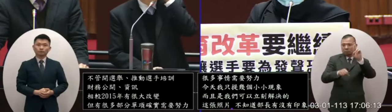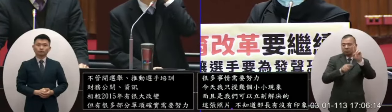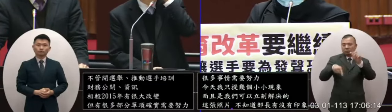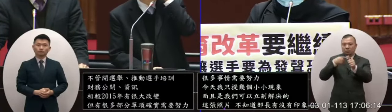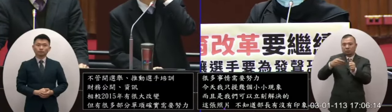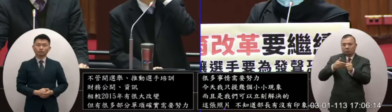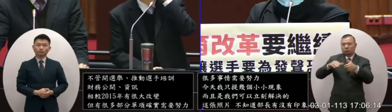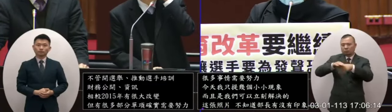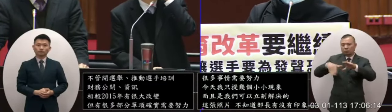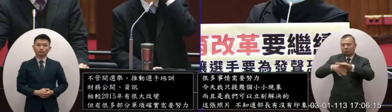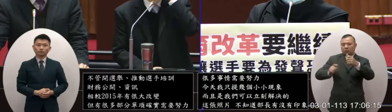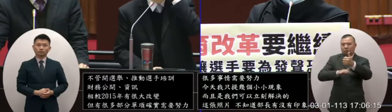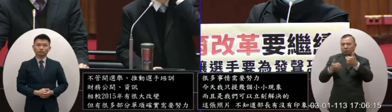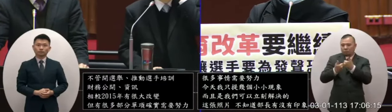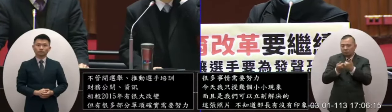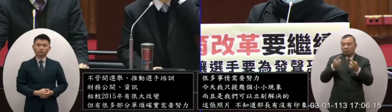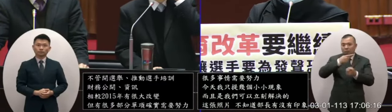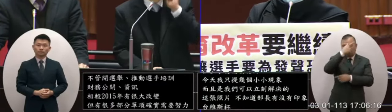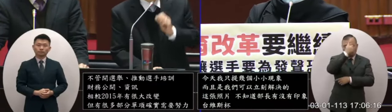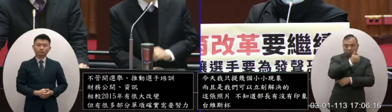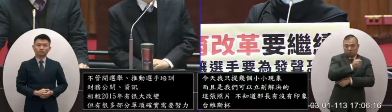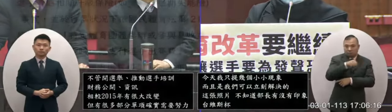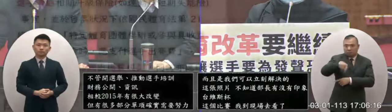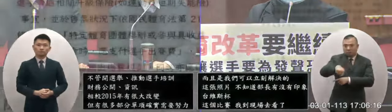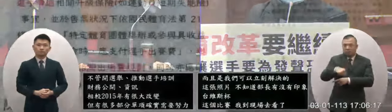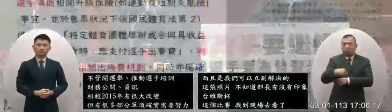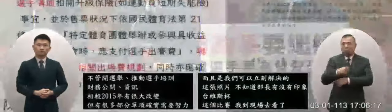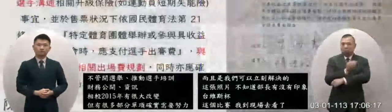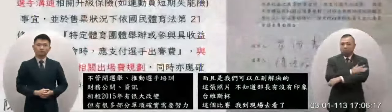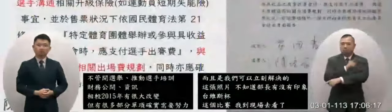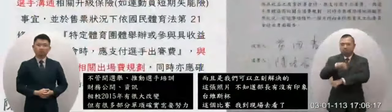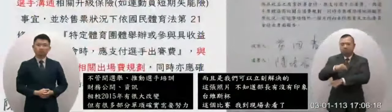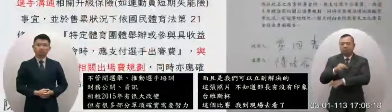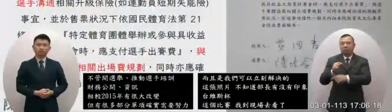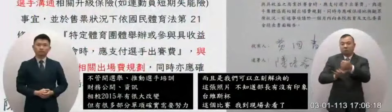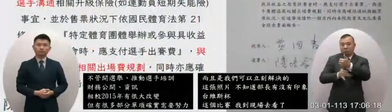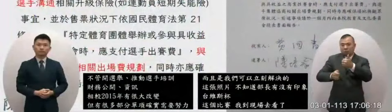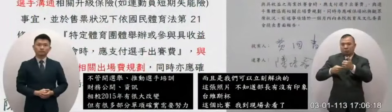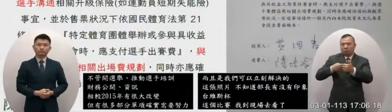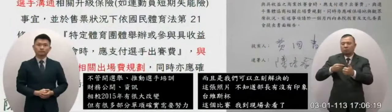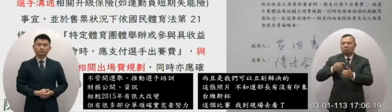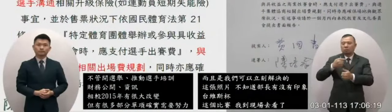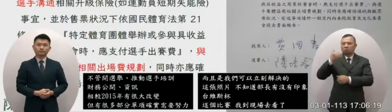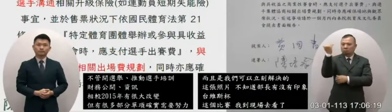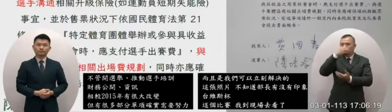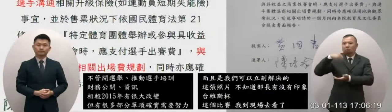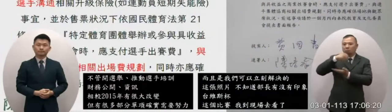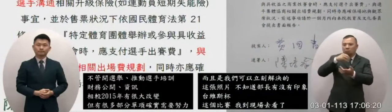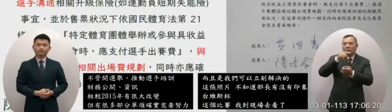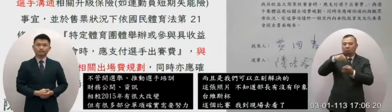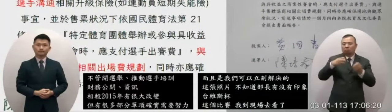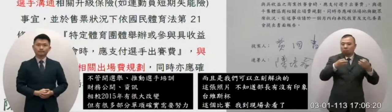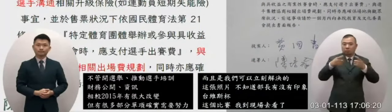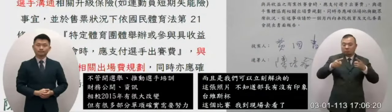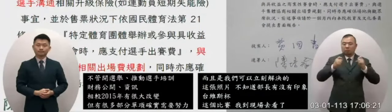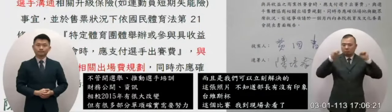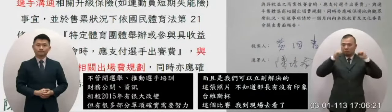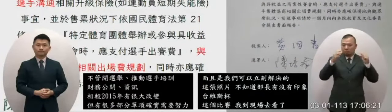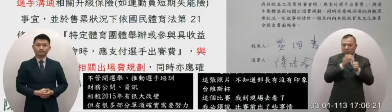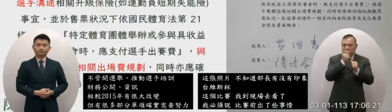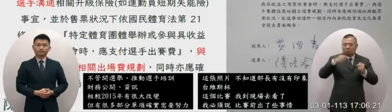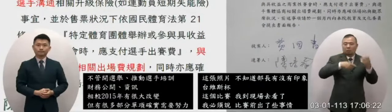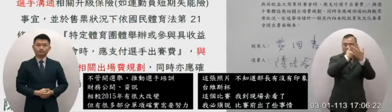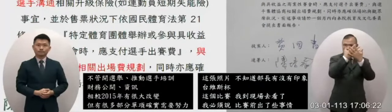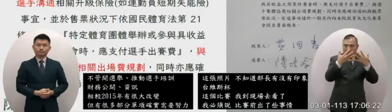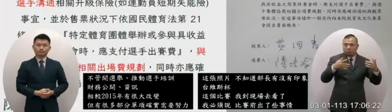员会，就黄国书委员、还有陈庆明委员、还有我们透过临时提案，就已经要求体育署要去提醒网协，在台维斯